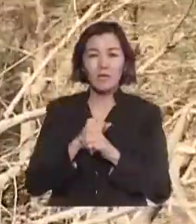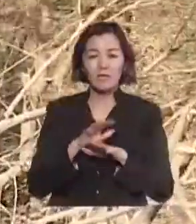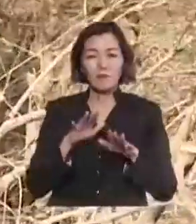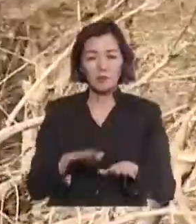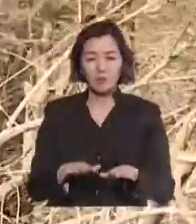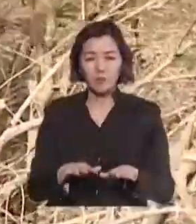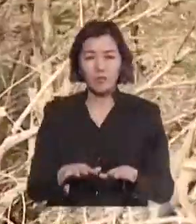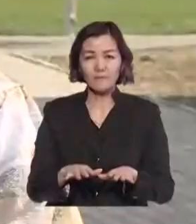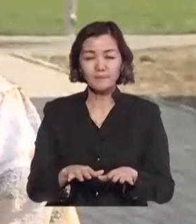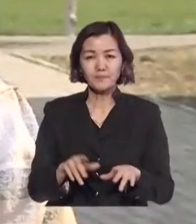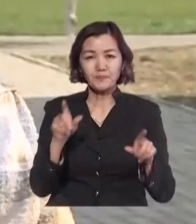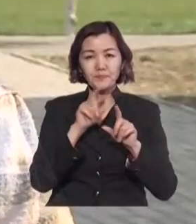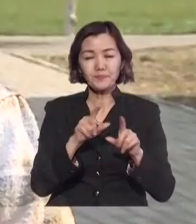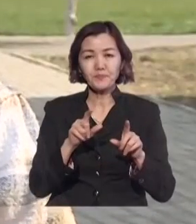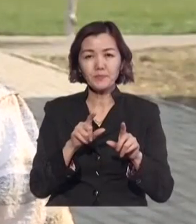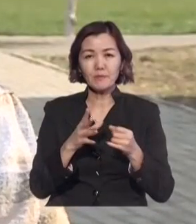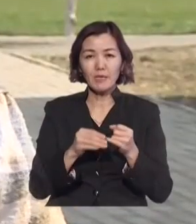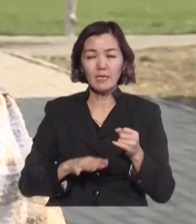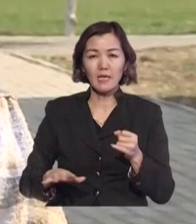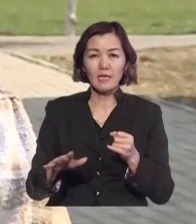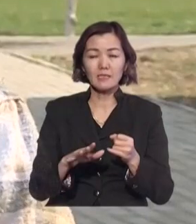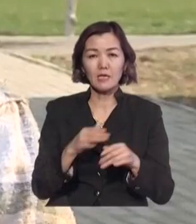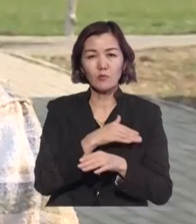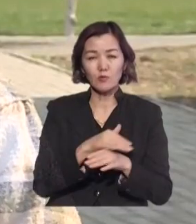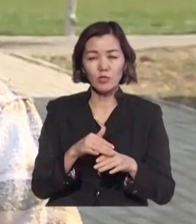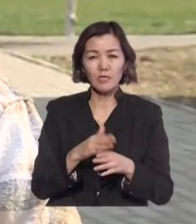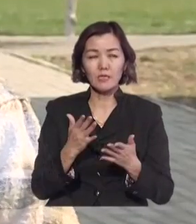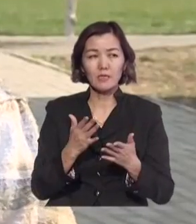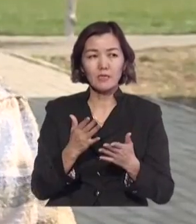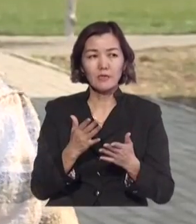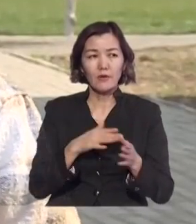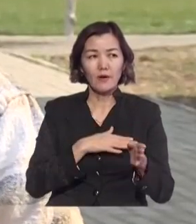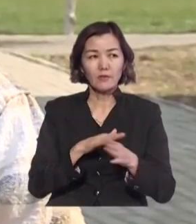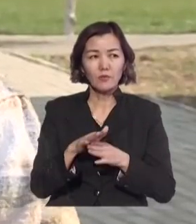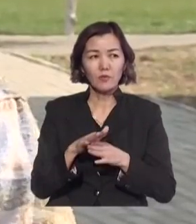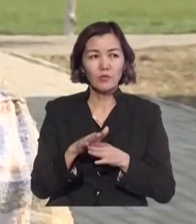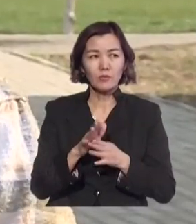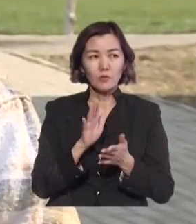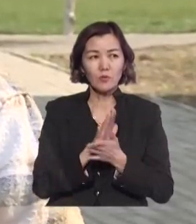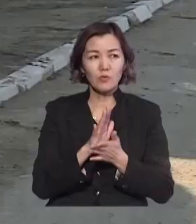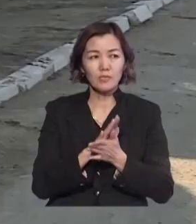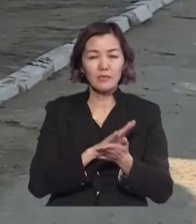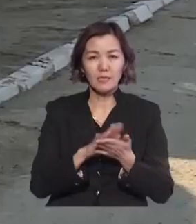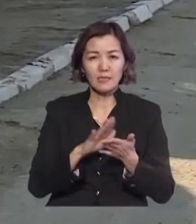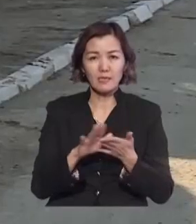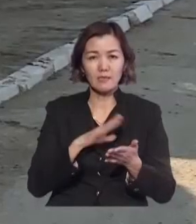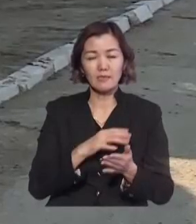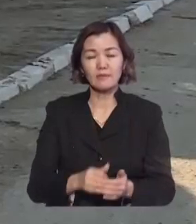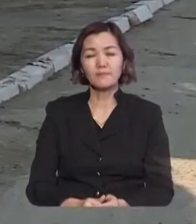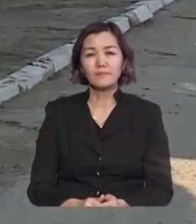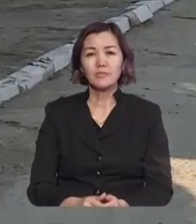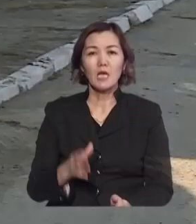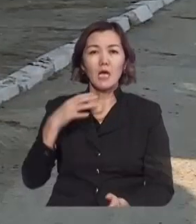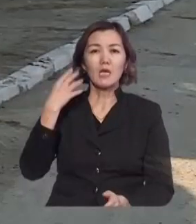орындары, ғимарат алаңдарының алды, көшелер және арықтар толық қоқыстан тазартылды. Айта кетейік,